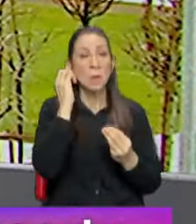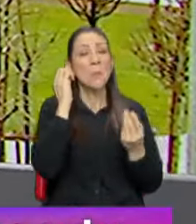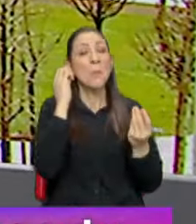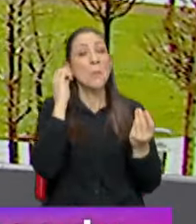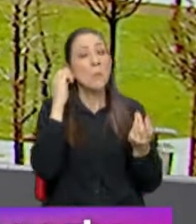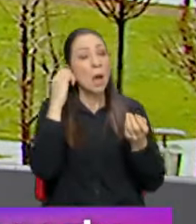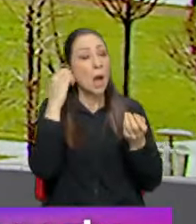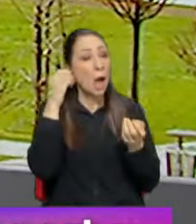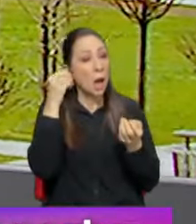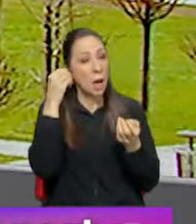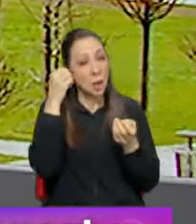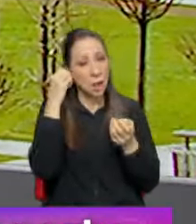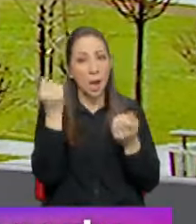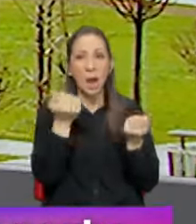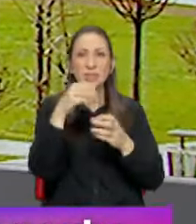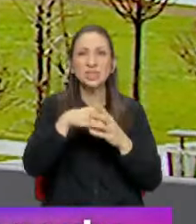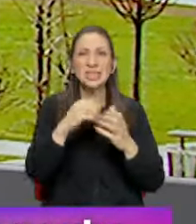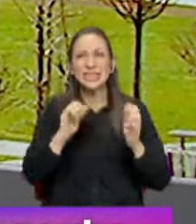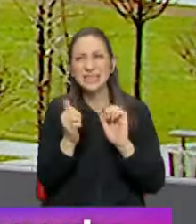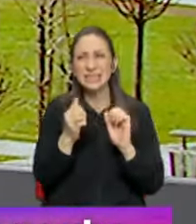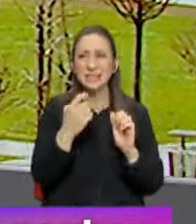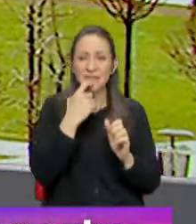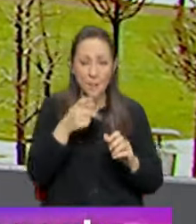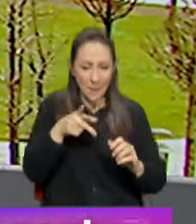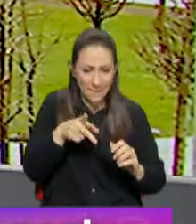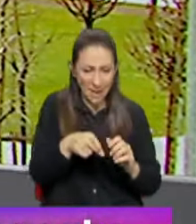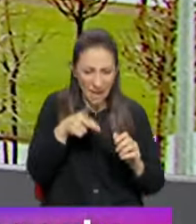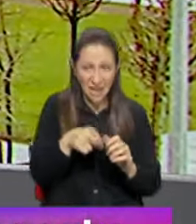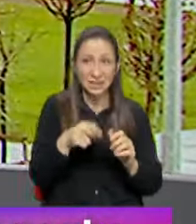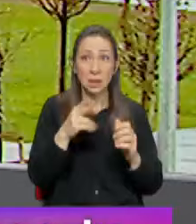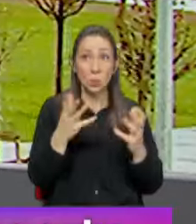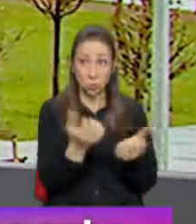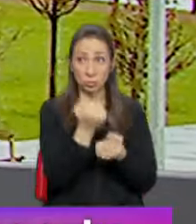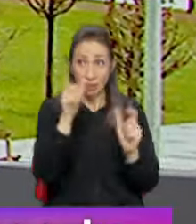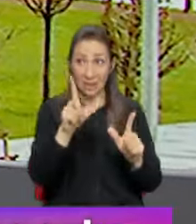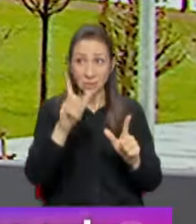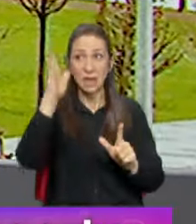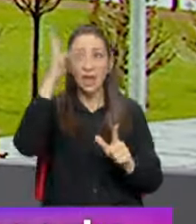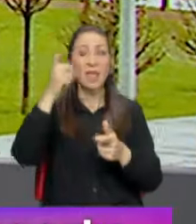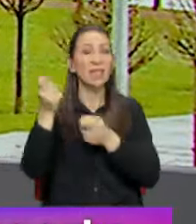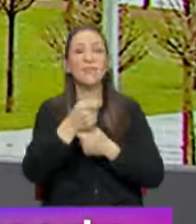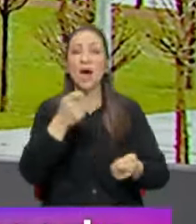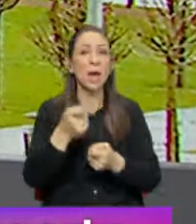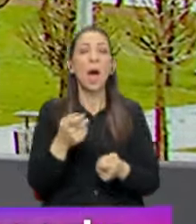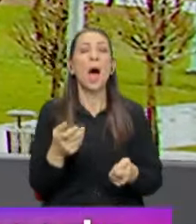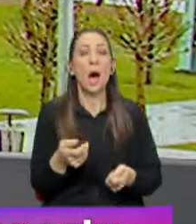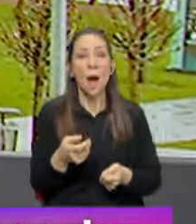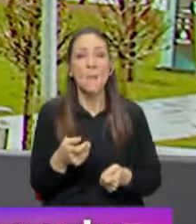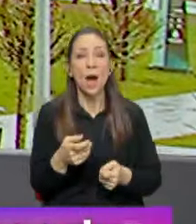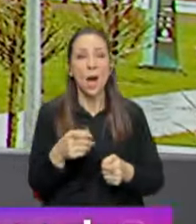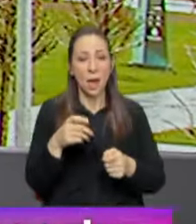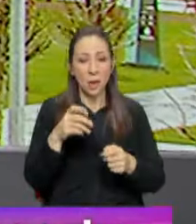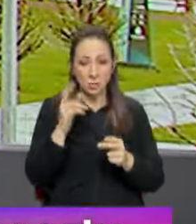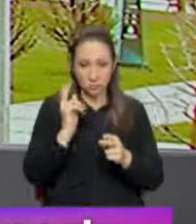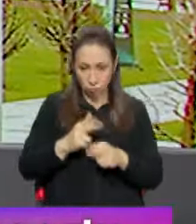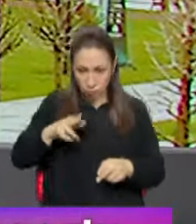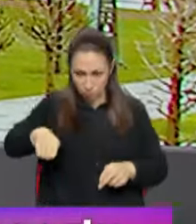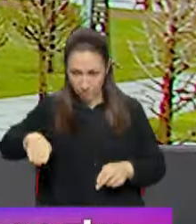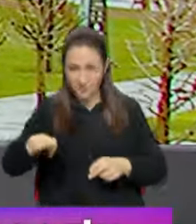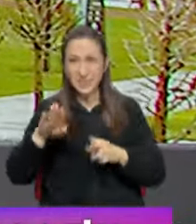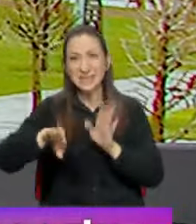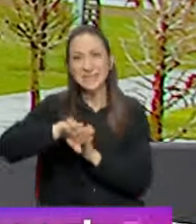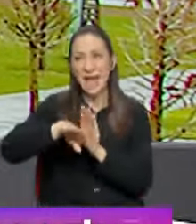içinde sıkışmış kişi, onları kurtaracak demir makaslarla itfaiye erleri, fakat emniyet şeridinden ilerlemesi